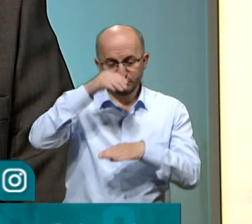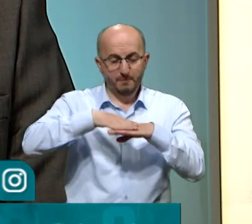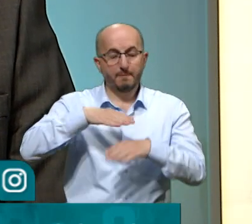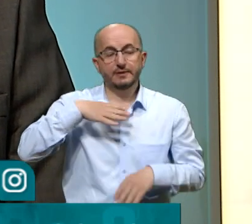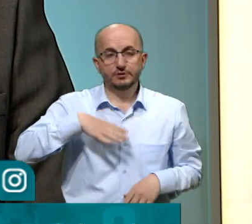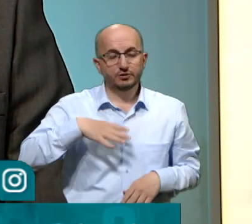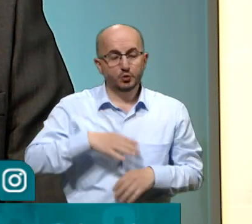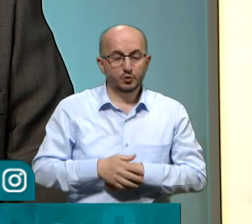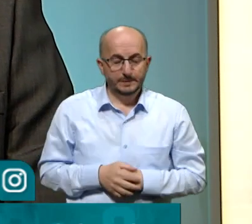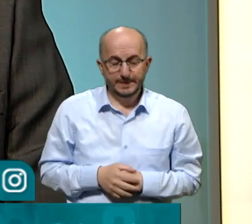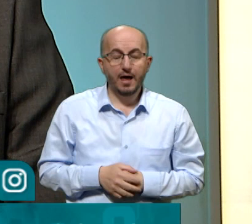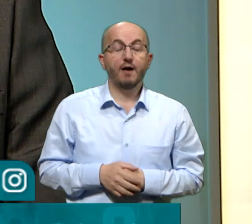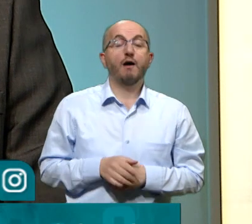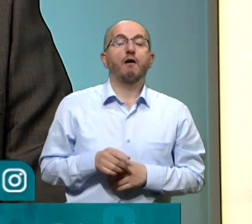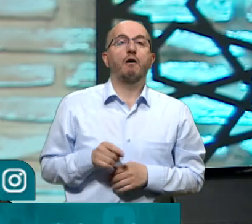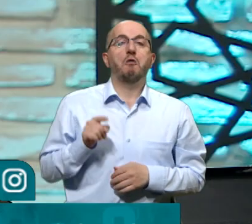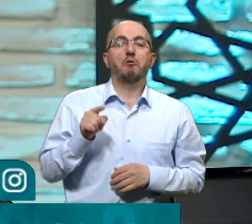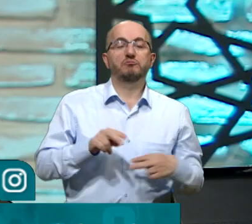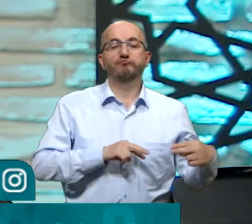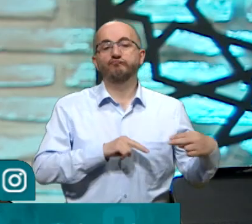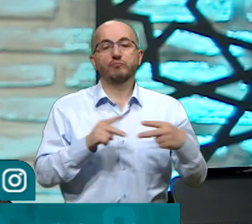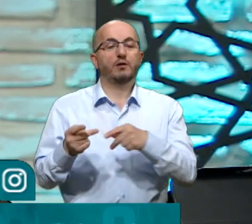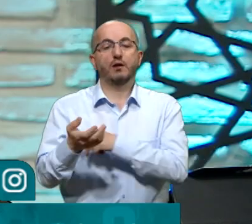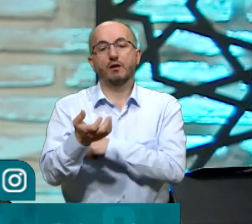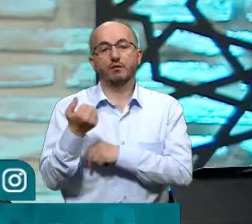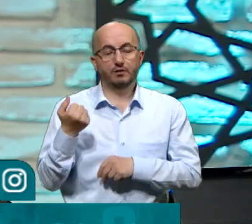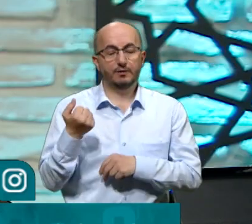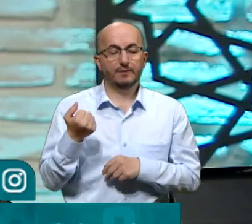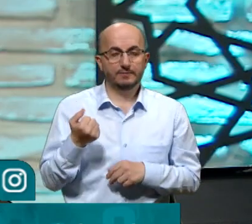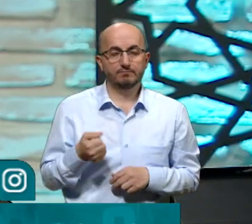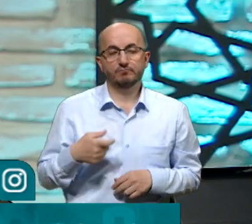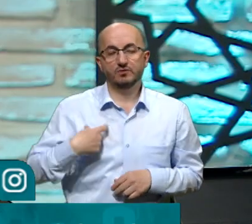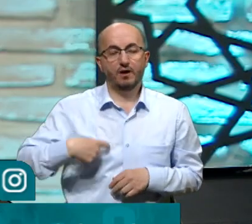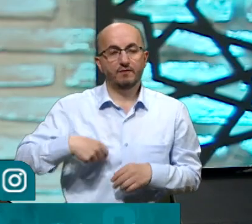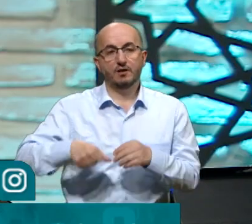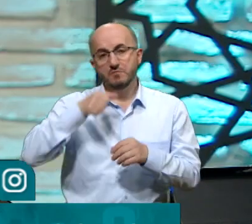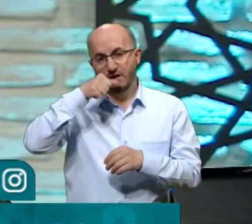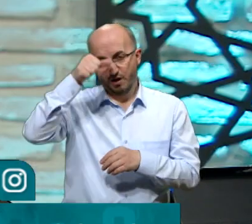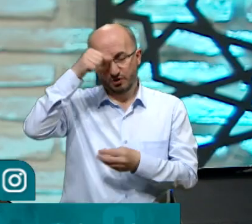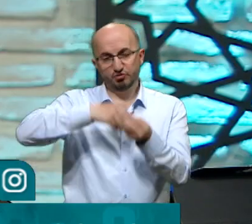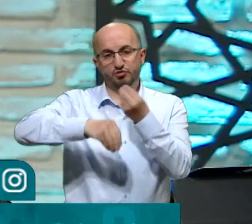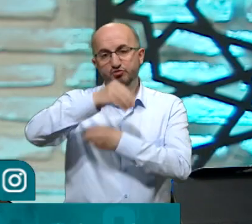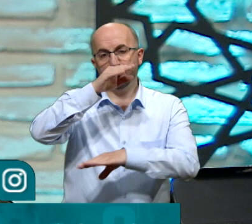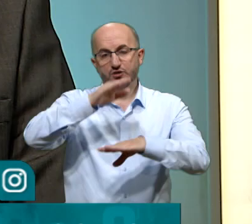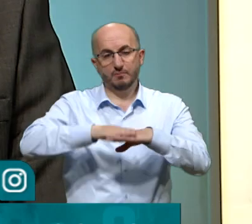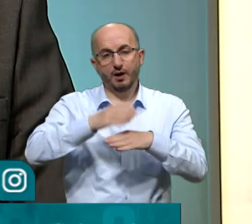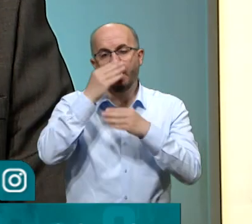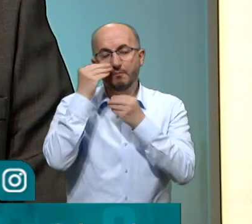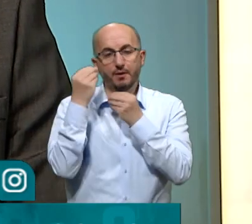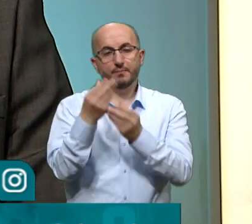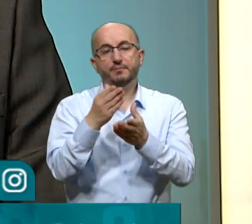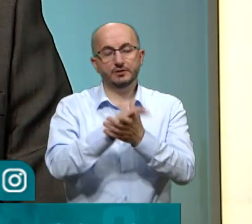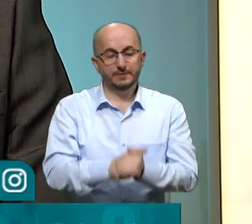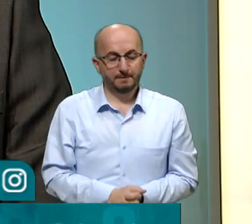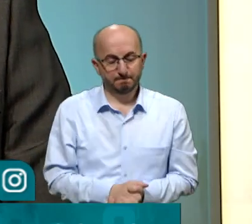ise B ondan vekalet alarak bu Nafile bir haç yapabilir ve ona bağışlayabilir